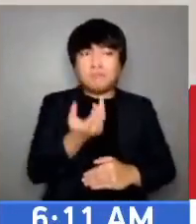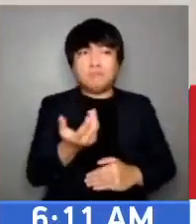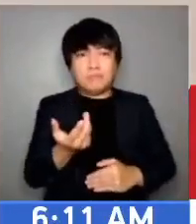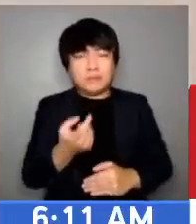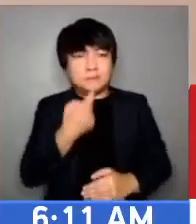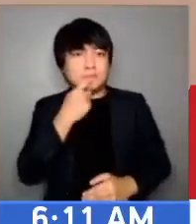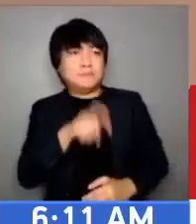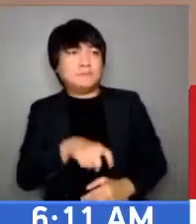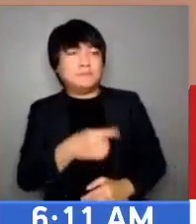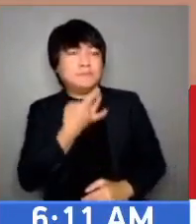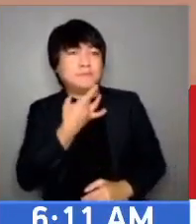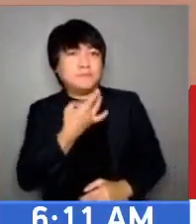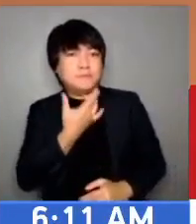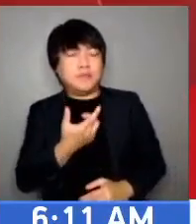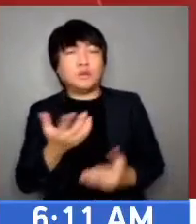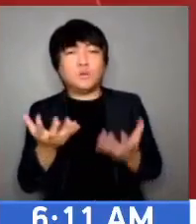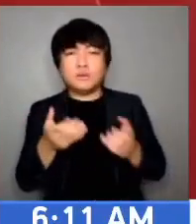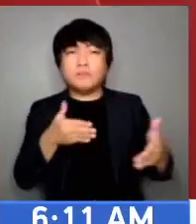driver.